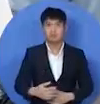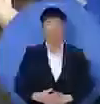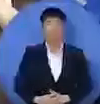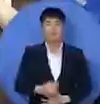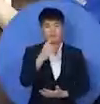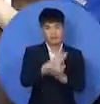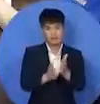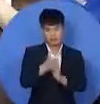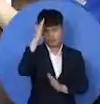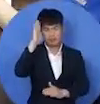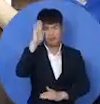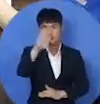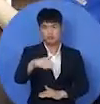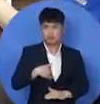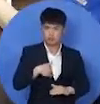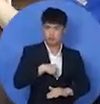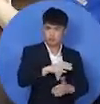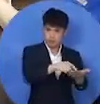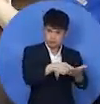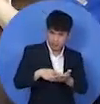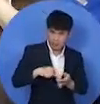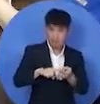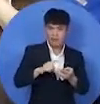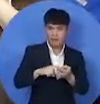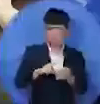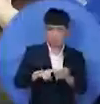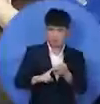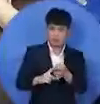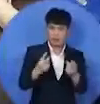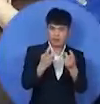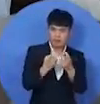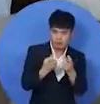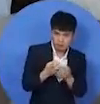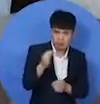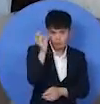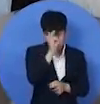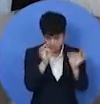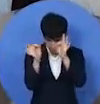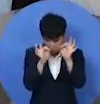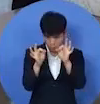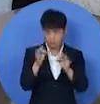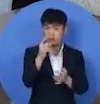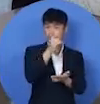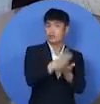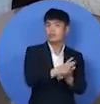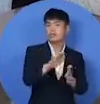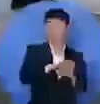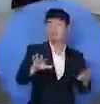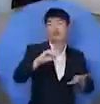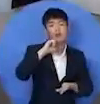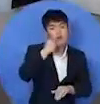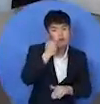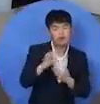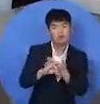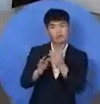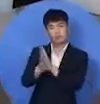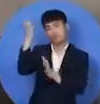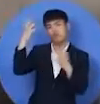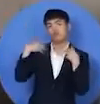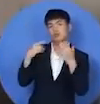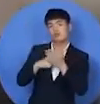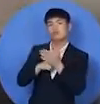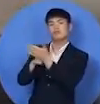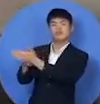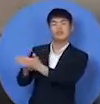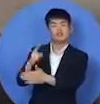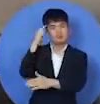하려니까. 천안시는 앞으로 건의 사항에 대해서는 적극적으로 해결 방안을 찾고 천안시 차원에서 해결이 어려운 사안은